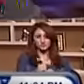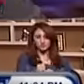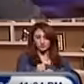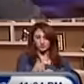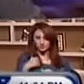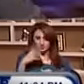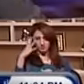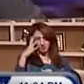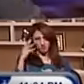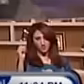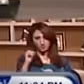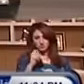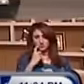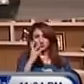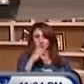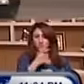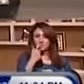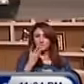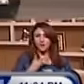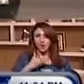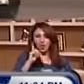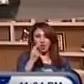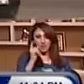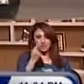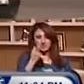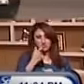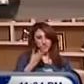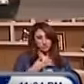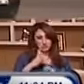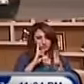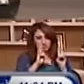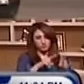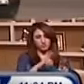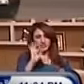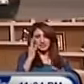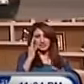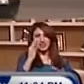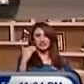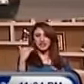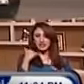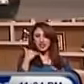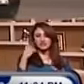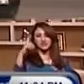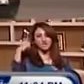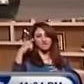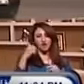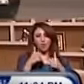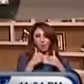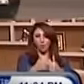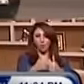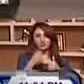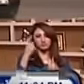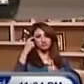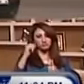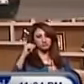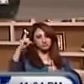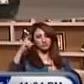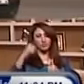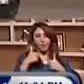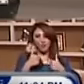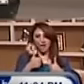يبقى شاب عنده 15 سنة زي ما حضراتكم شايفين تلت اعدادي بيفكر بهذا التفكير هذا النضج هذا